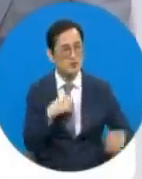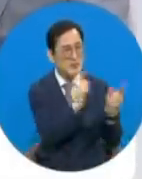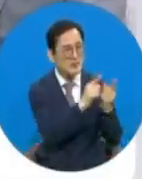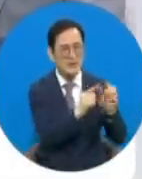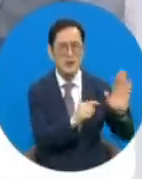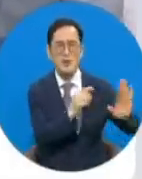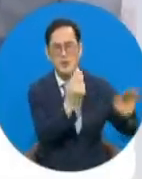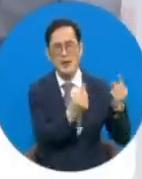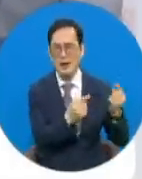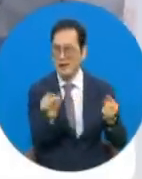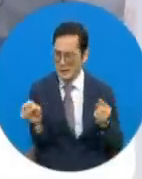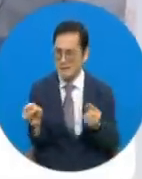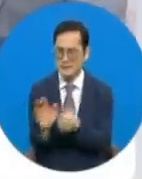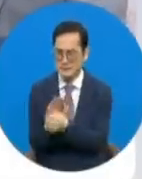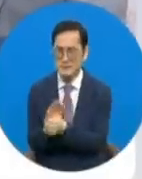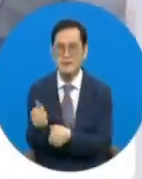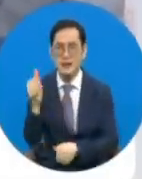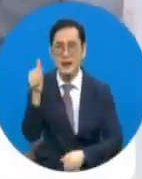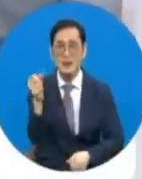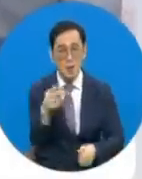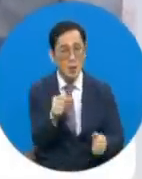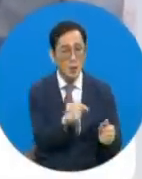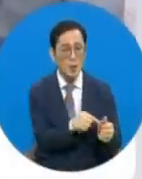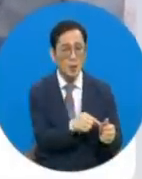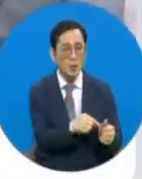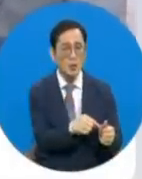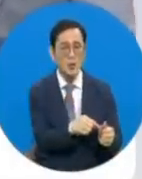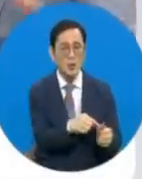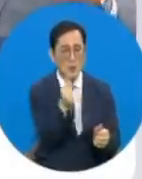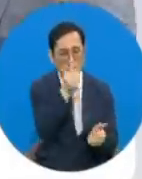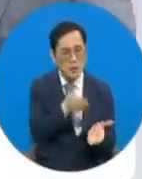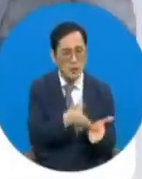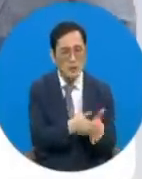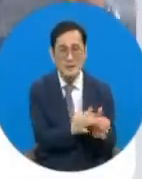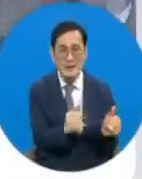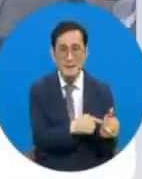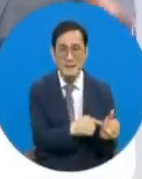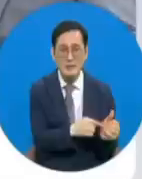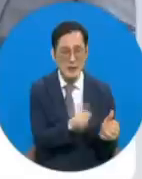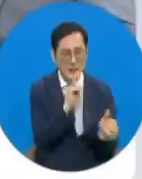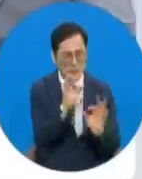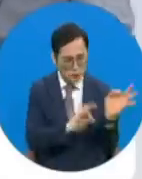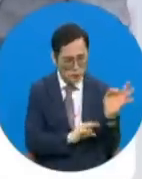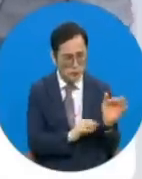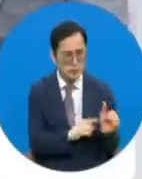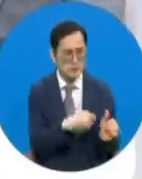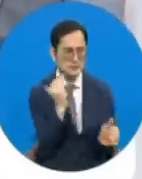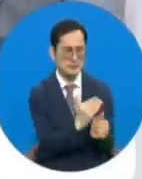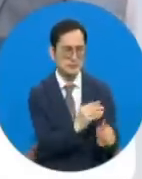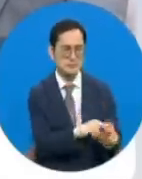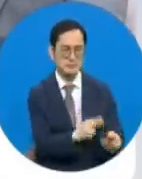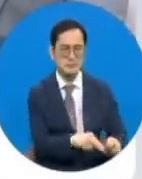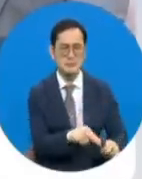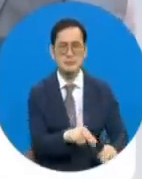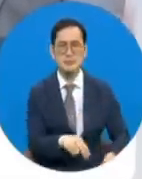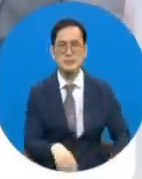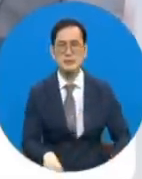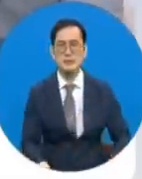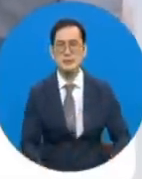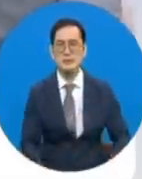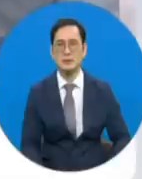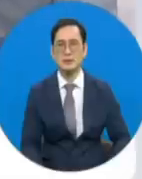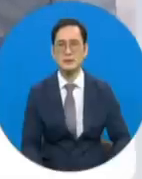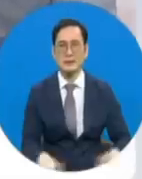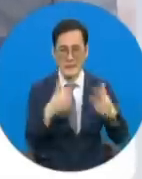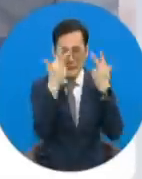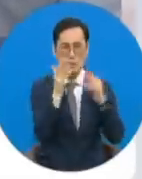대변인을 내려놓게 하는 그런 어떤 살라미 전술을 통해서라도 이재명 대표가 안정을 찾고 그 속에서 보다 이재명 체제